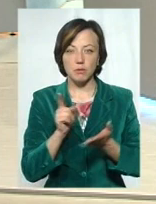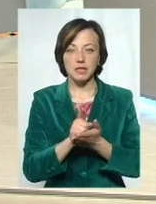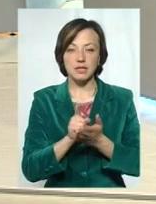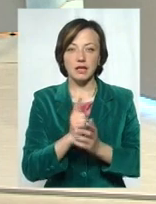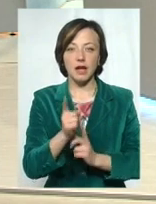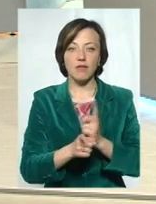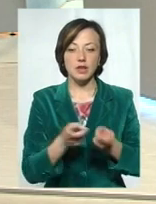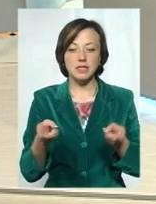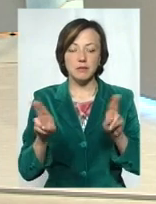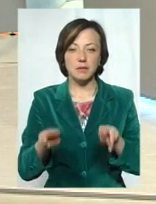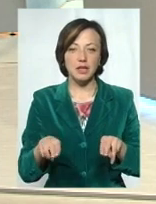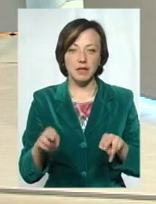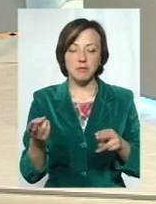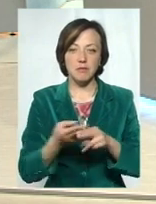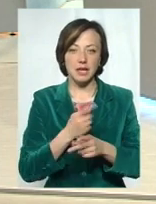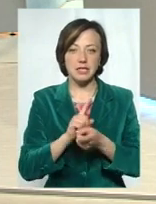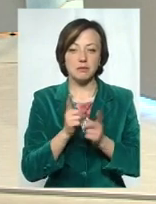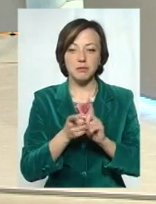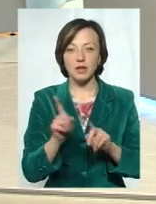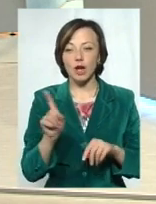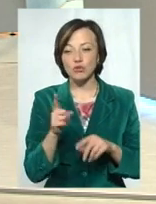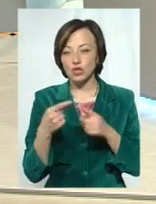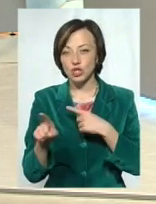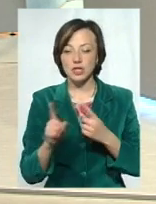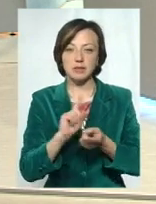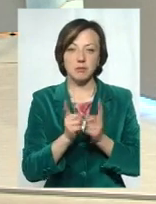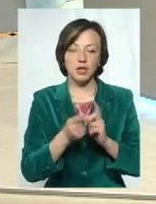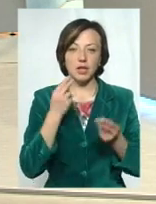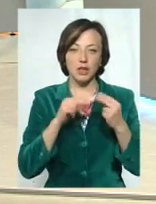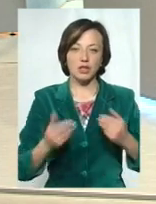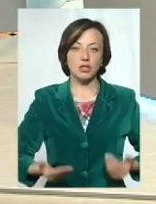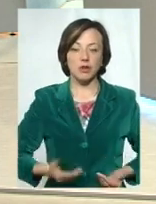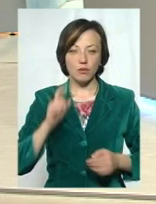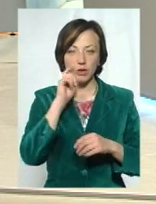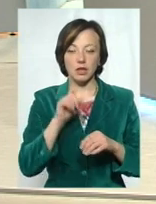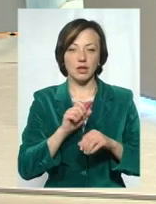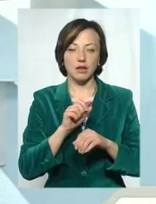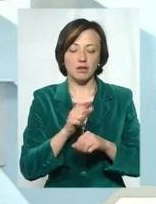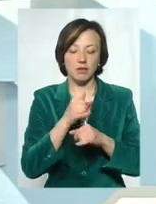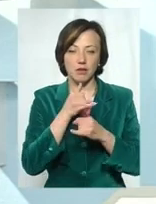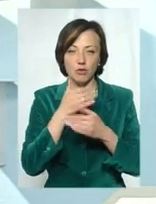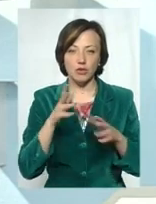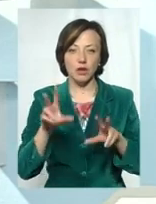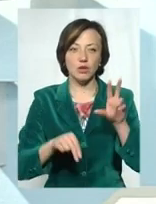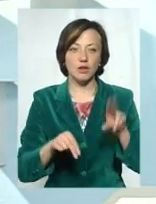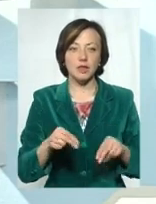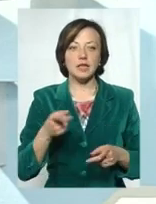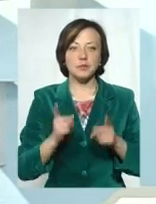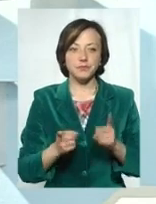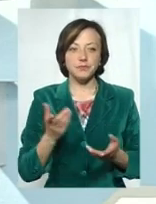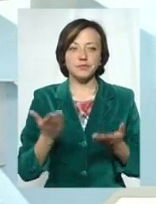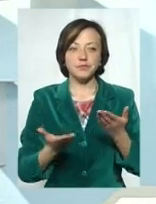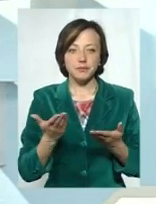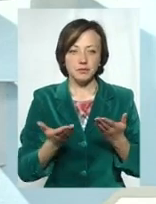реформу залишати без змін, а щось змінювати, то найкраще життя в Україні не можна розраховувати. Звісно, якщо буде